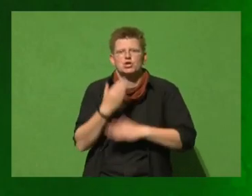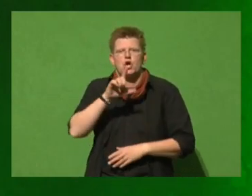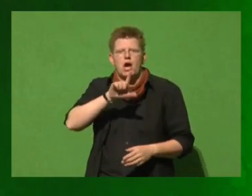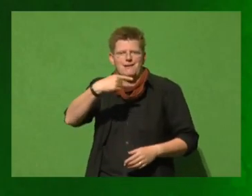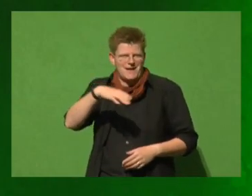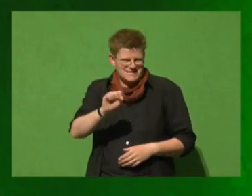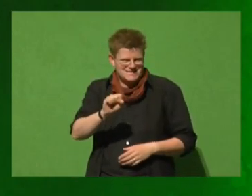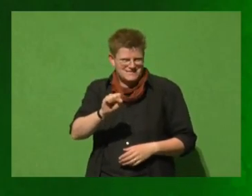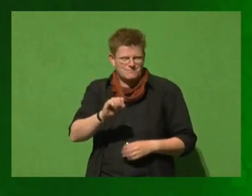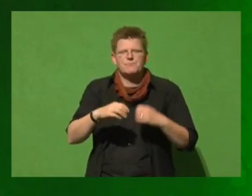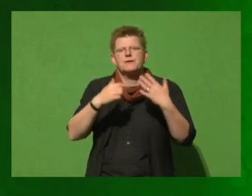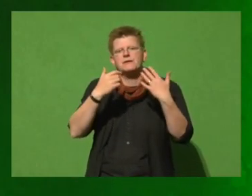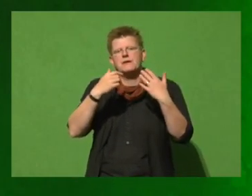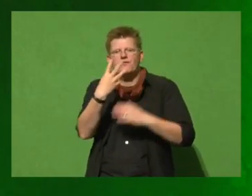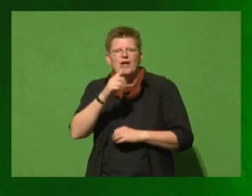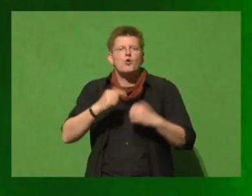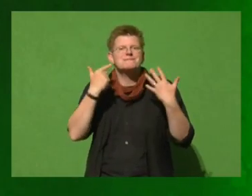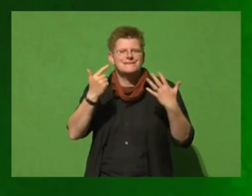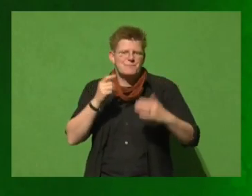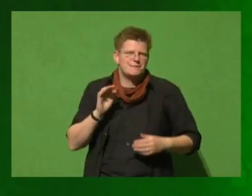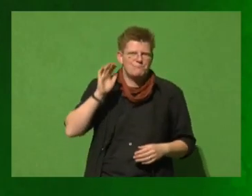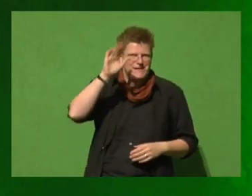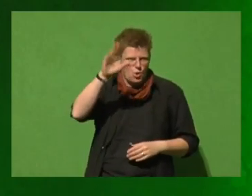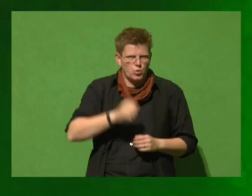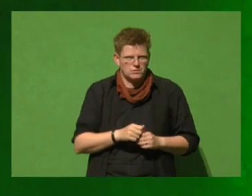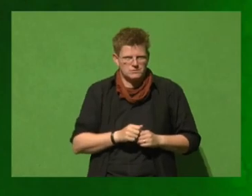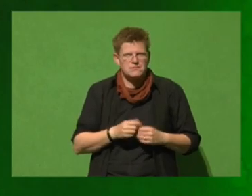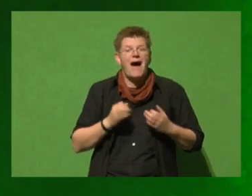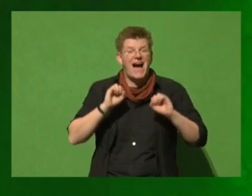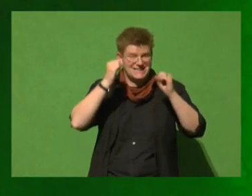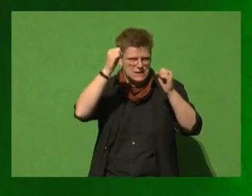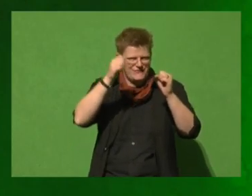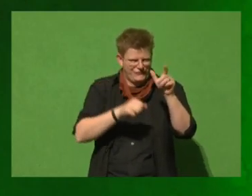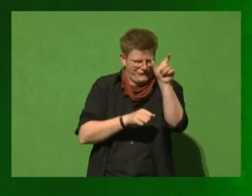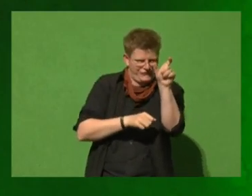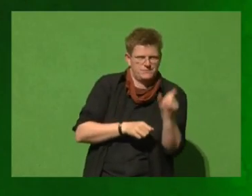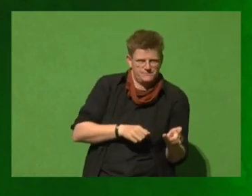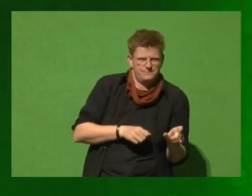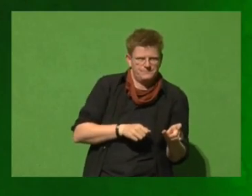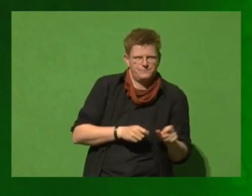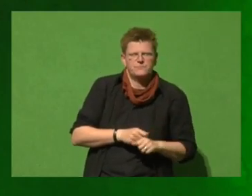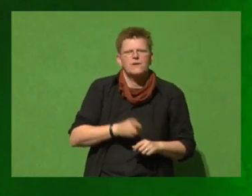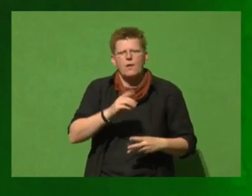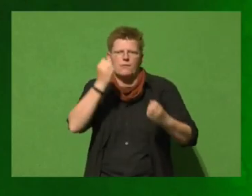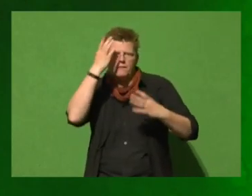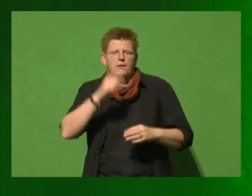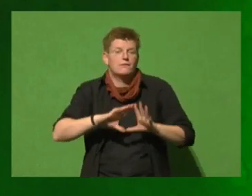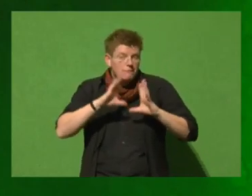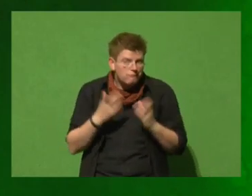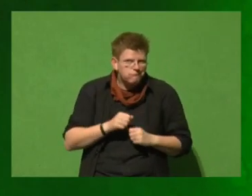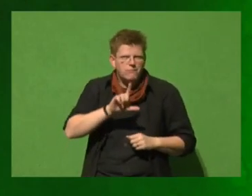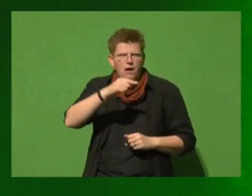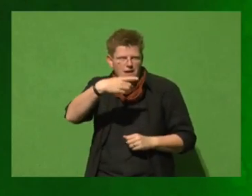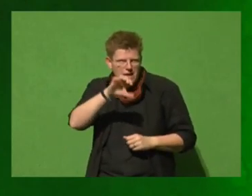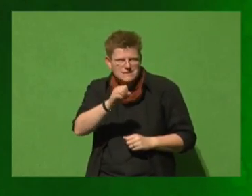4,7 Millionen beim Aktiva-Posten. Allerdings haben wir natürlich nicht die ganze LGS finanzieren können aus